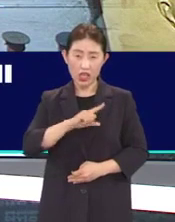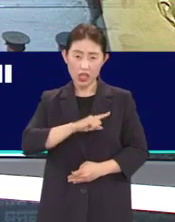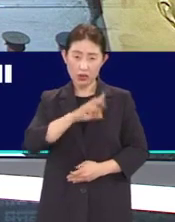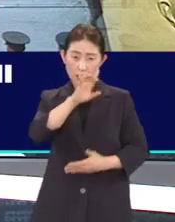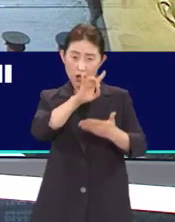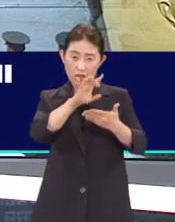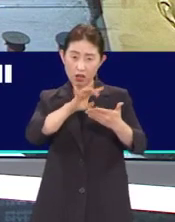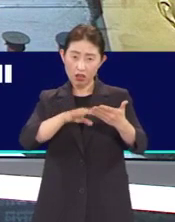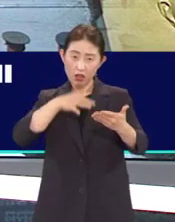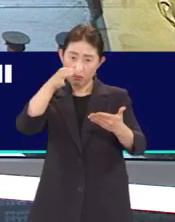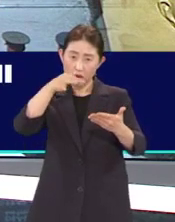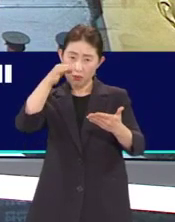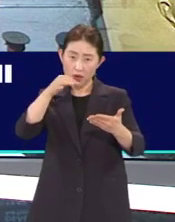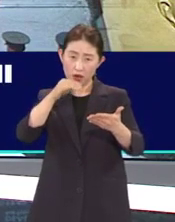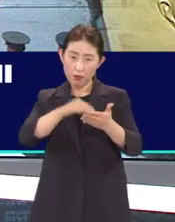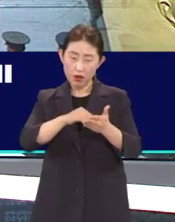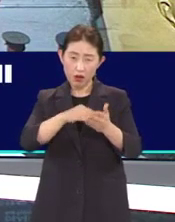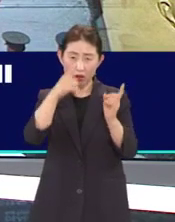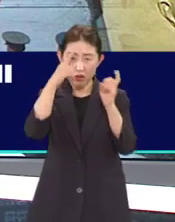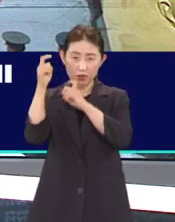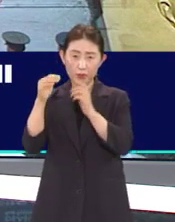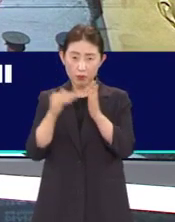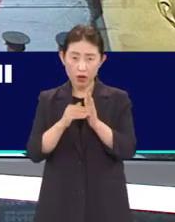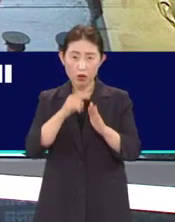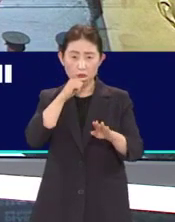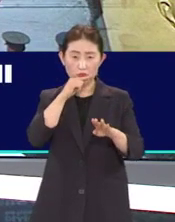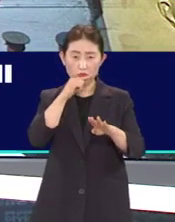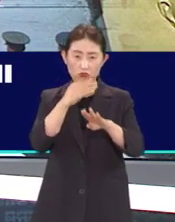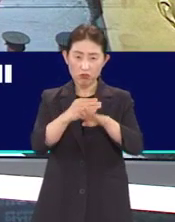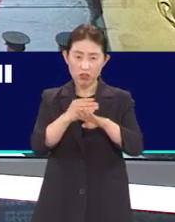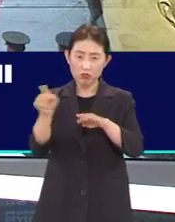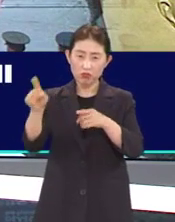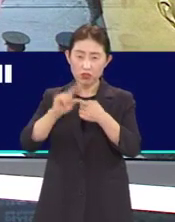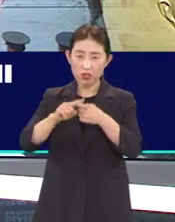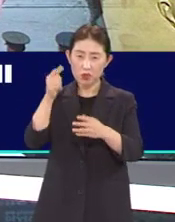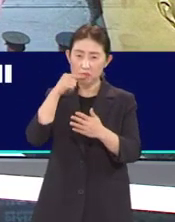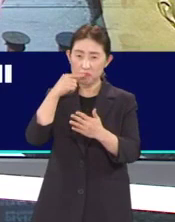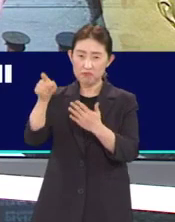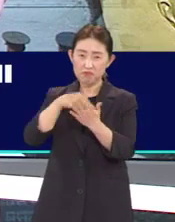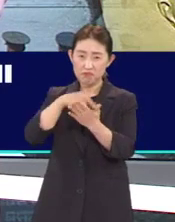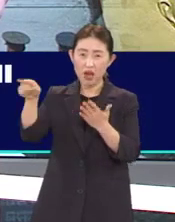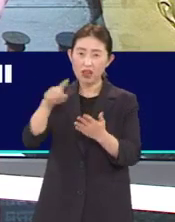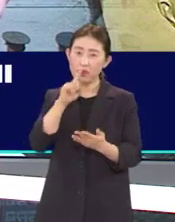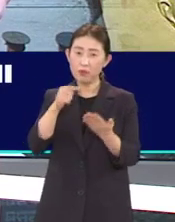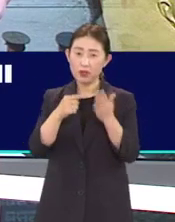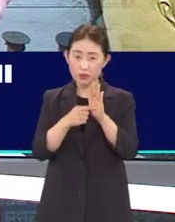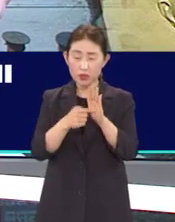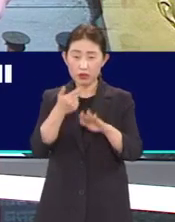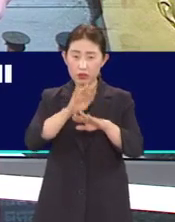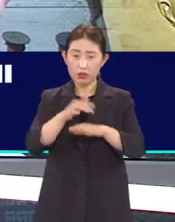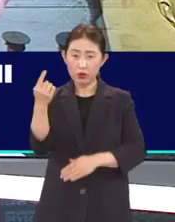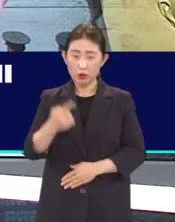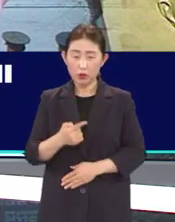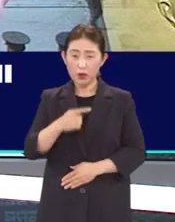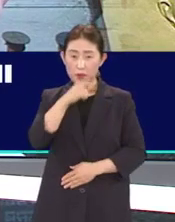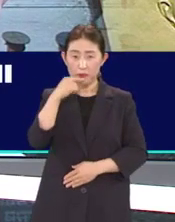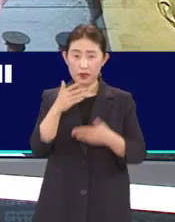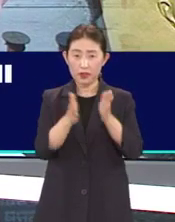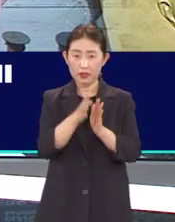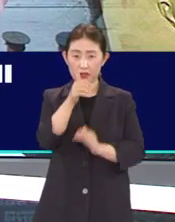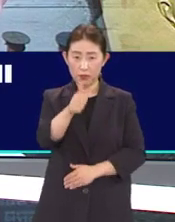이름을 직접 한 명씩 불러가며 헌신을 드렸고 북한은 대가를 치를 것이라고 밝혔습니다 함께 대전을 찾은 김기현